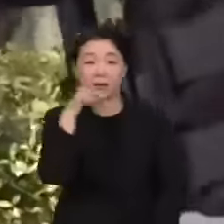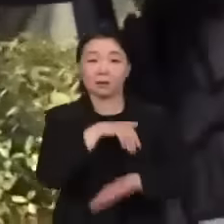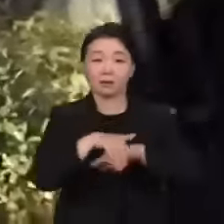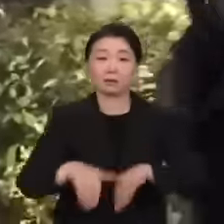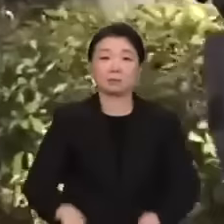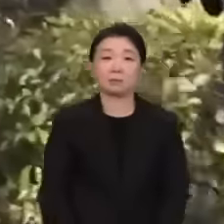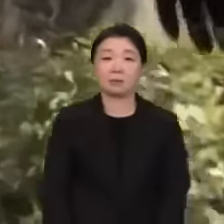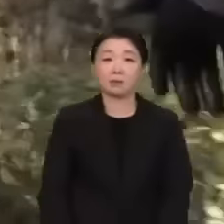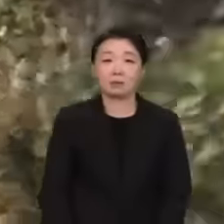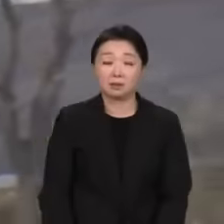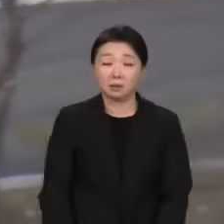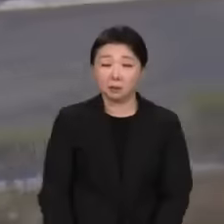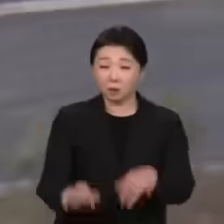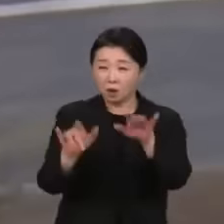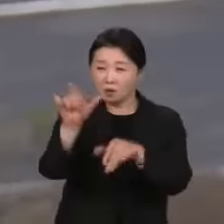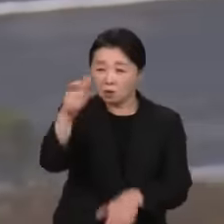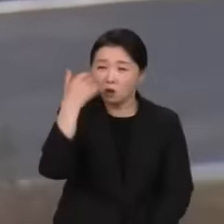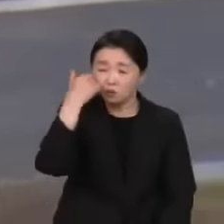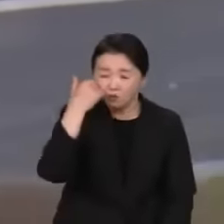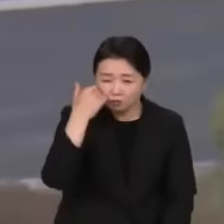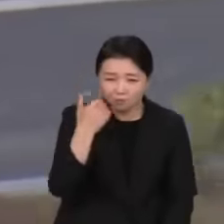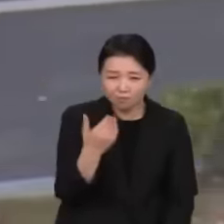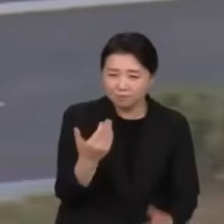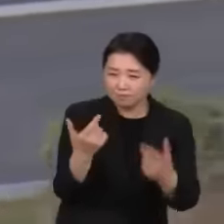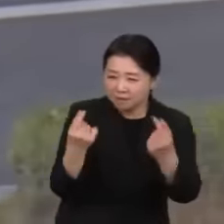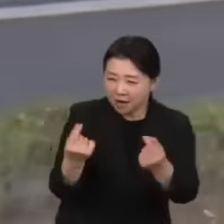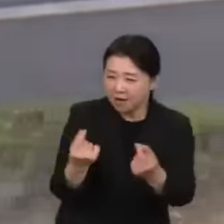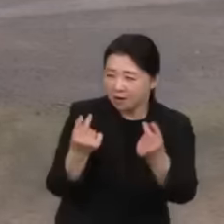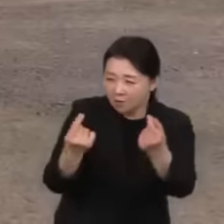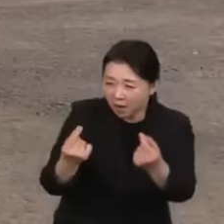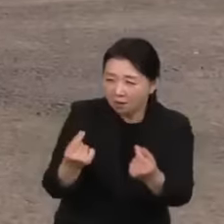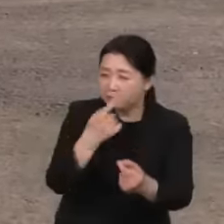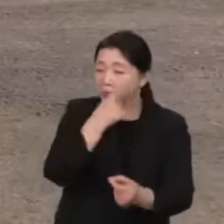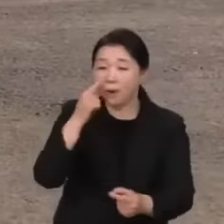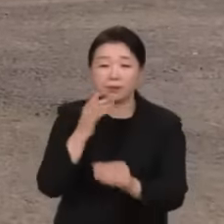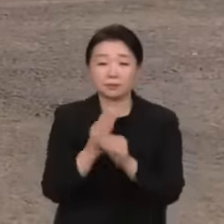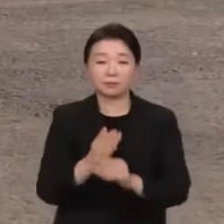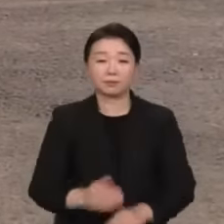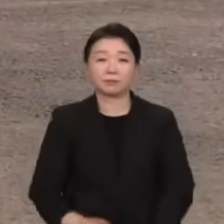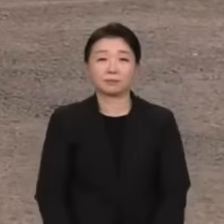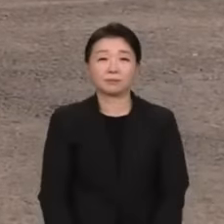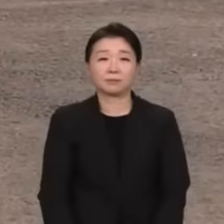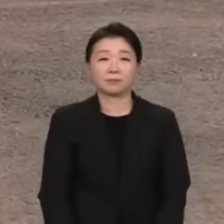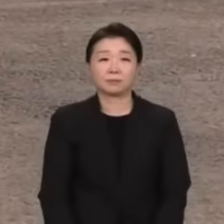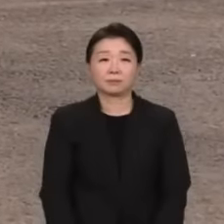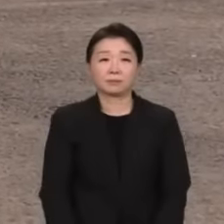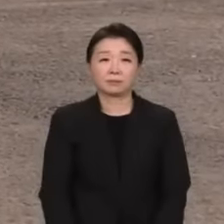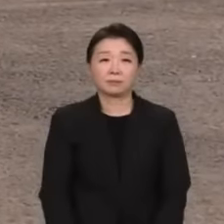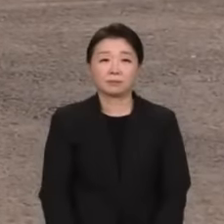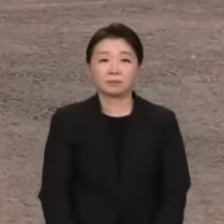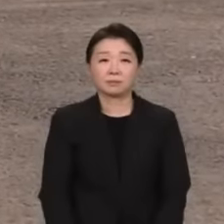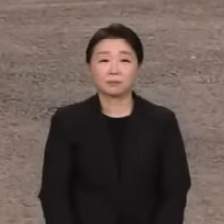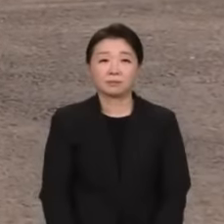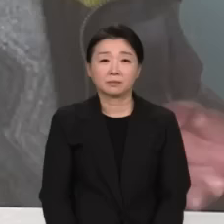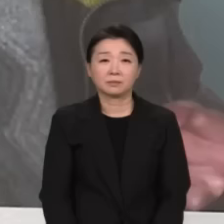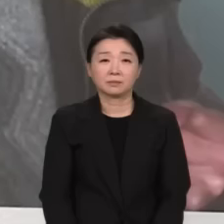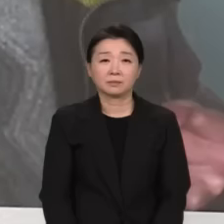또 잇따라 글을 올린 사람이 같은 사람인지 확인하고 있습니다. JTBC 정인아입니다.